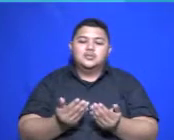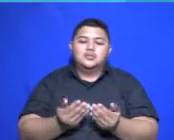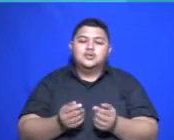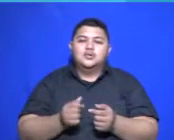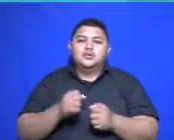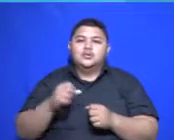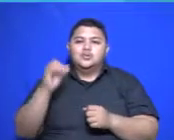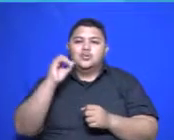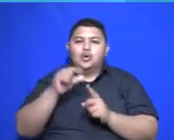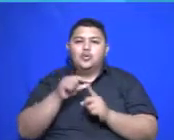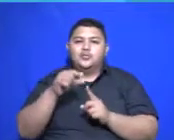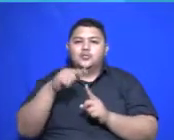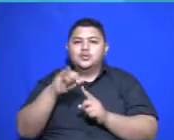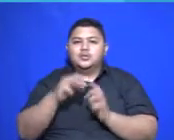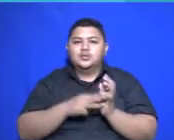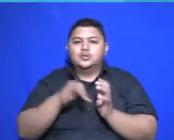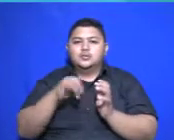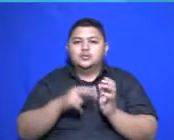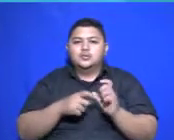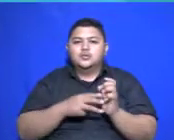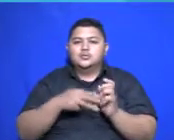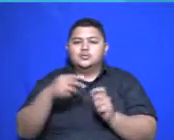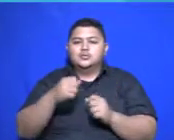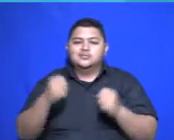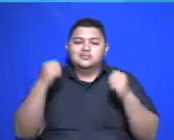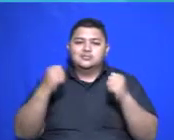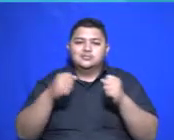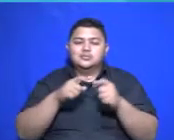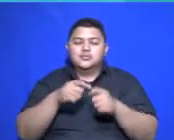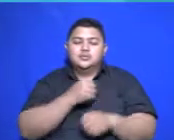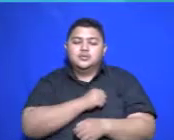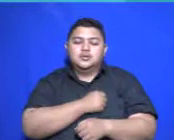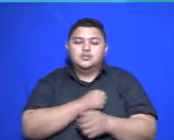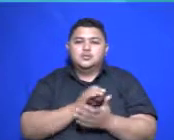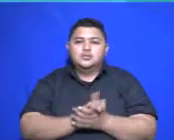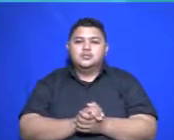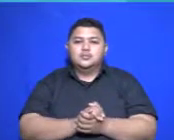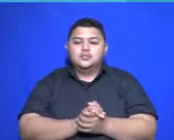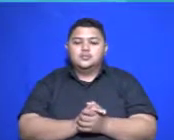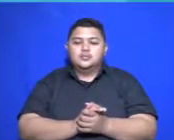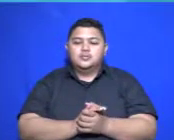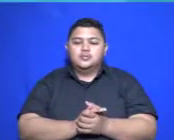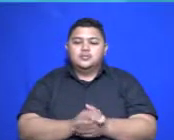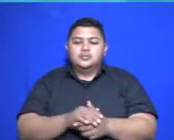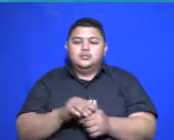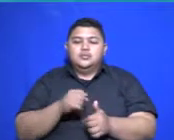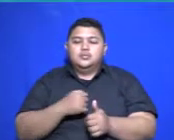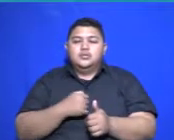optimisme yang mampu membuka nasionalisme kebangsaan menjadi bangsa Indonesia guna